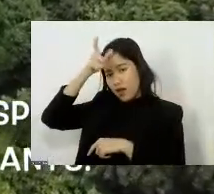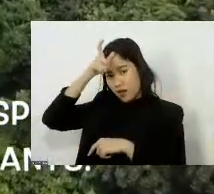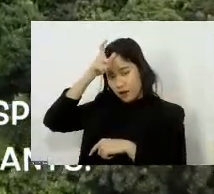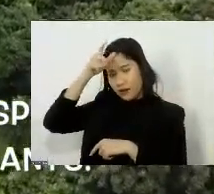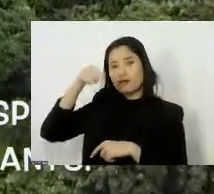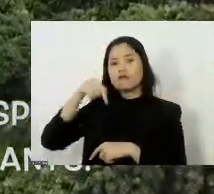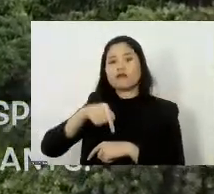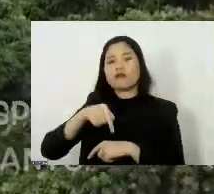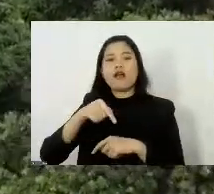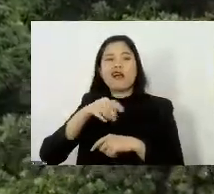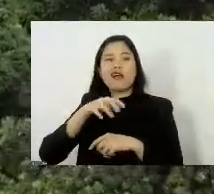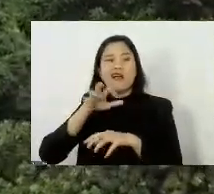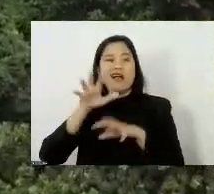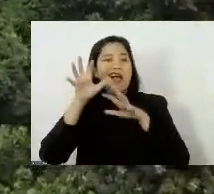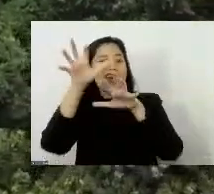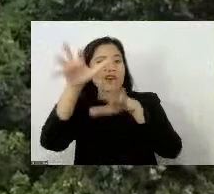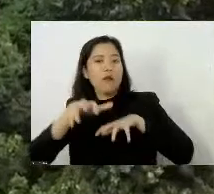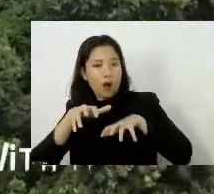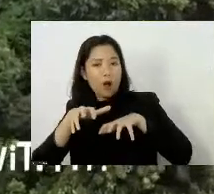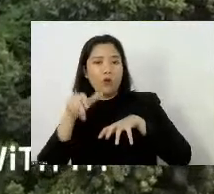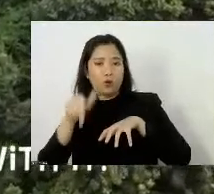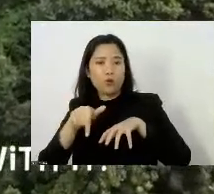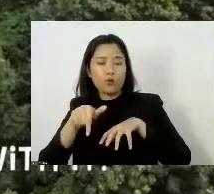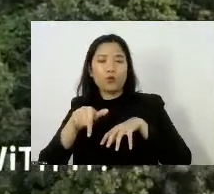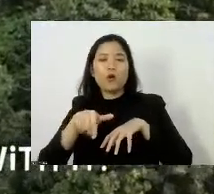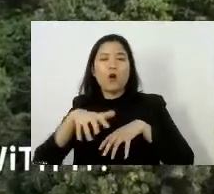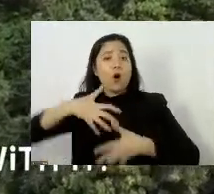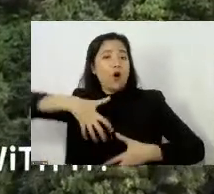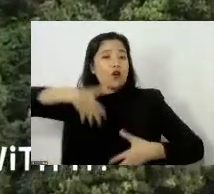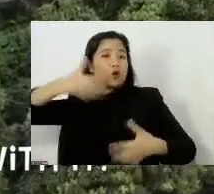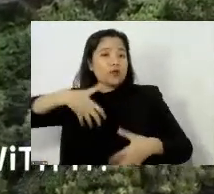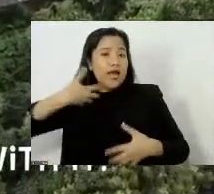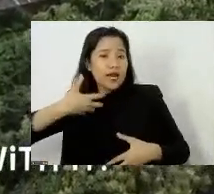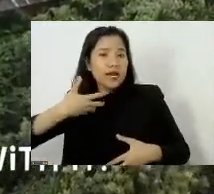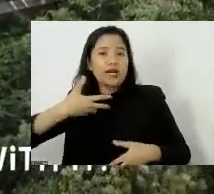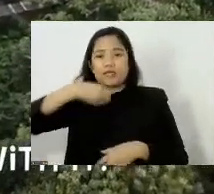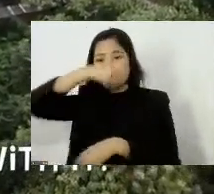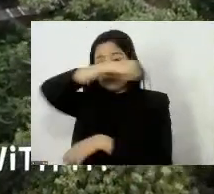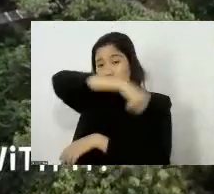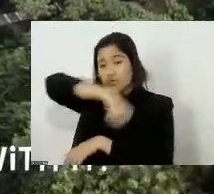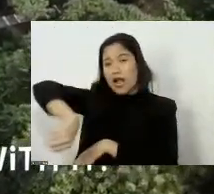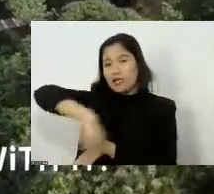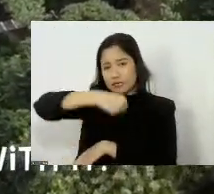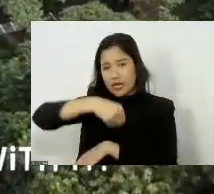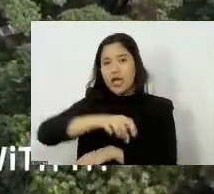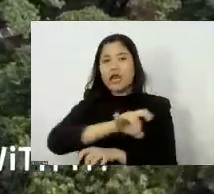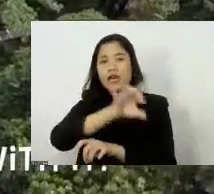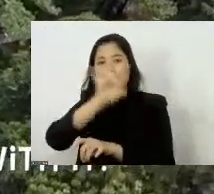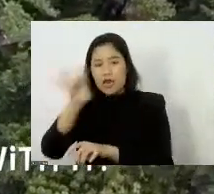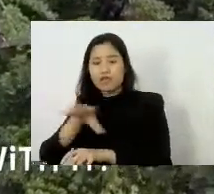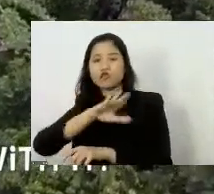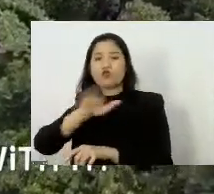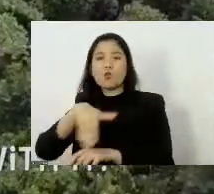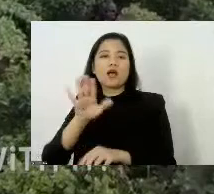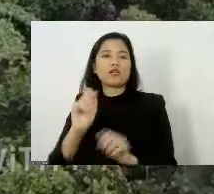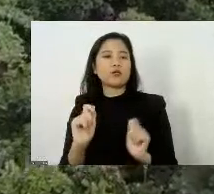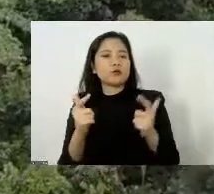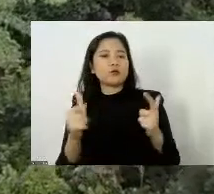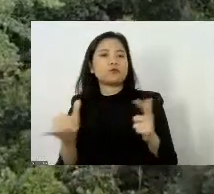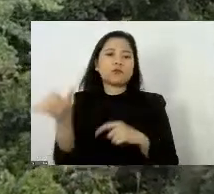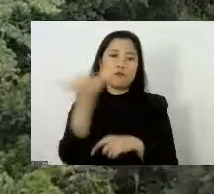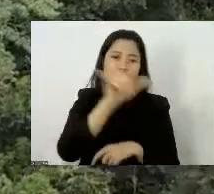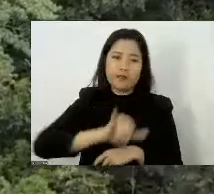dan gajah Sumatera serta ribuan jenis spesies lain yang hidup berasosiasi dengannya